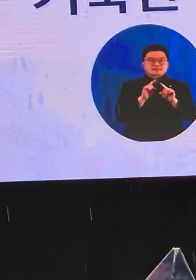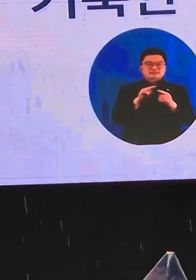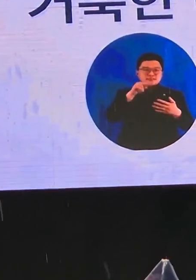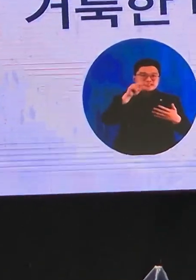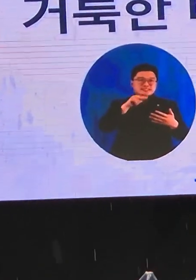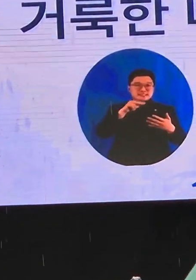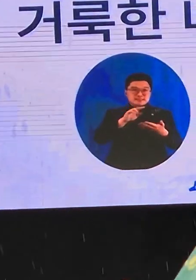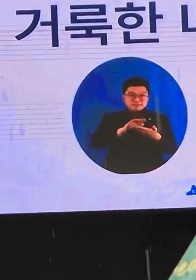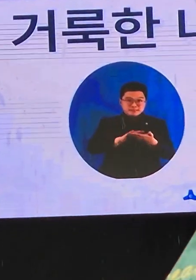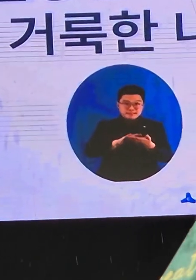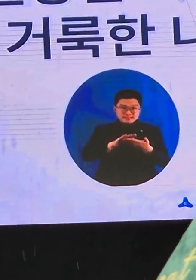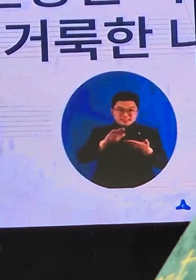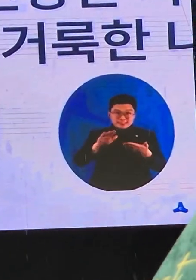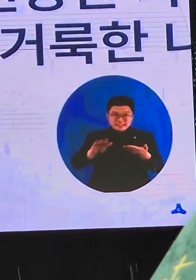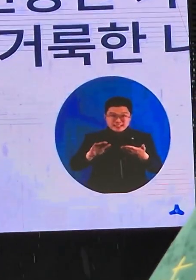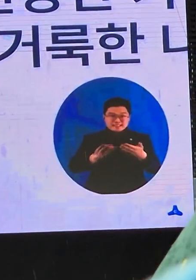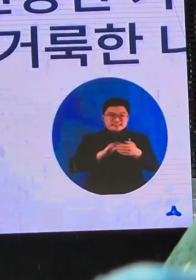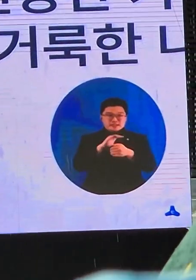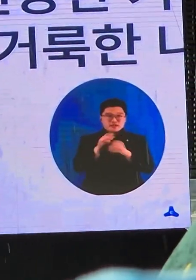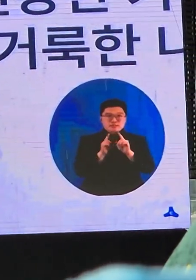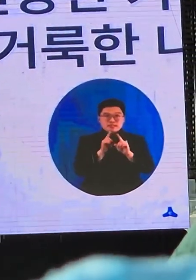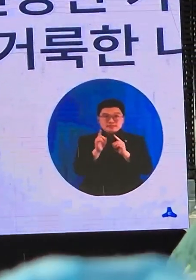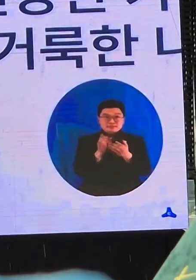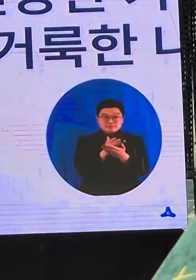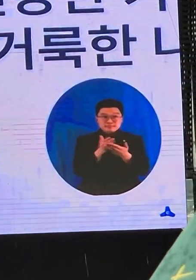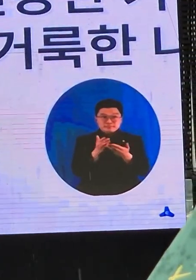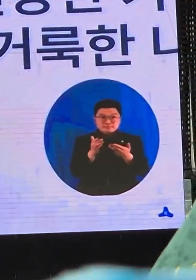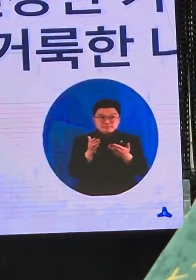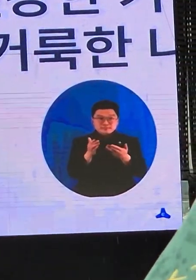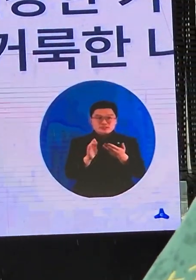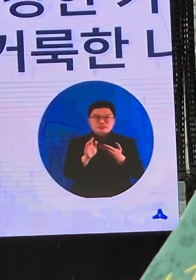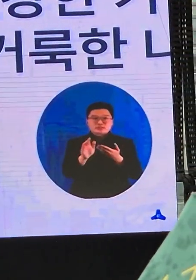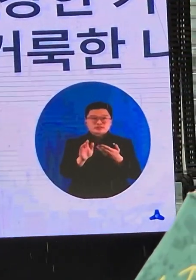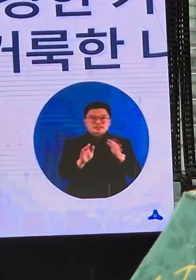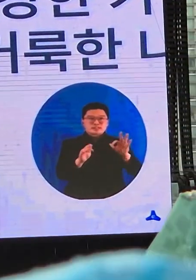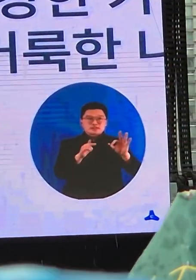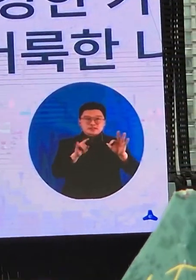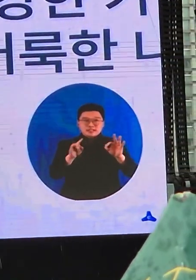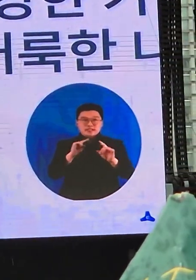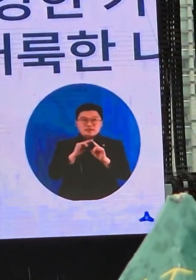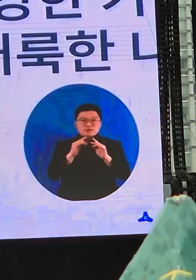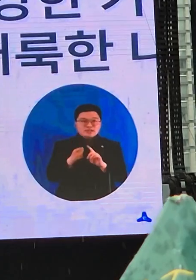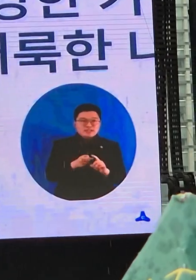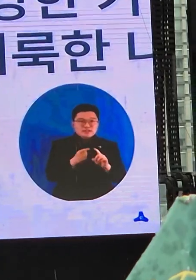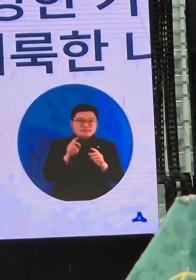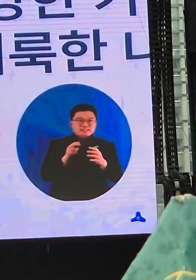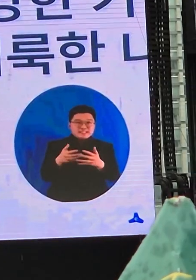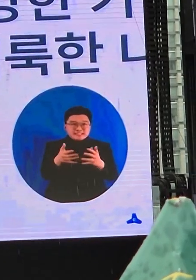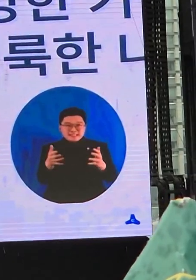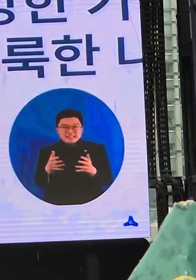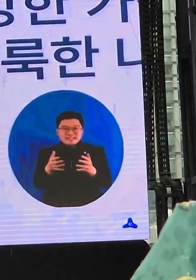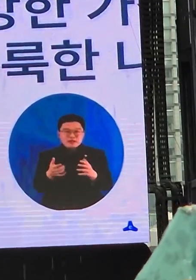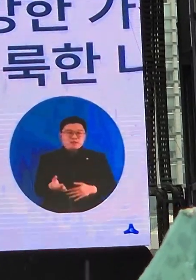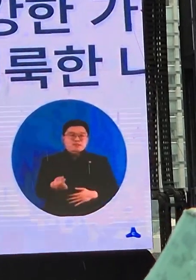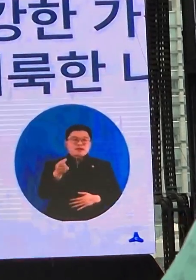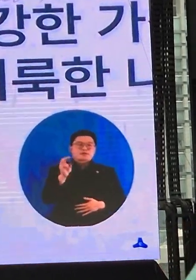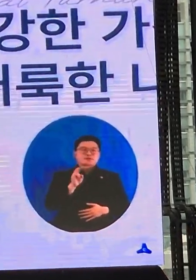하겠습니다. 성경 봉독 이후에 10여 개 교회의 연합 찬양대가 곧바로